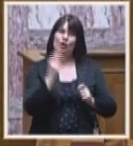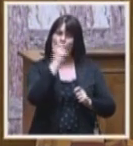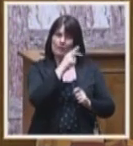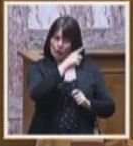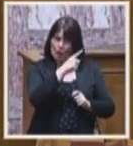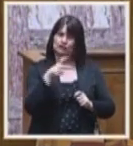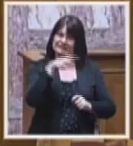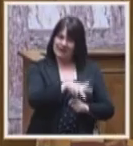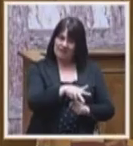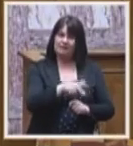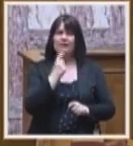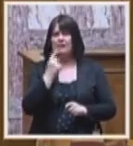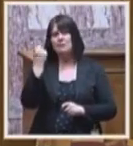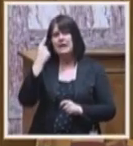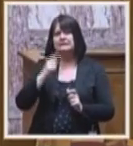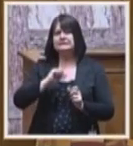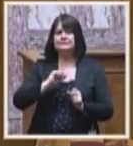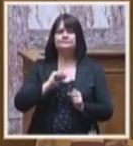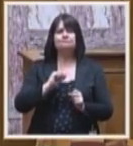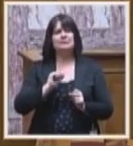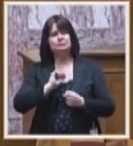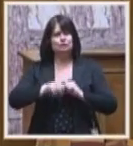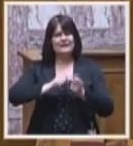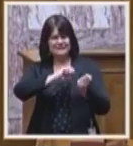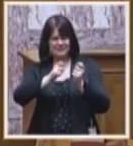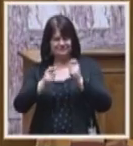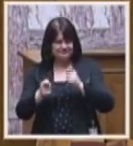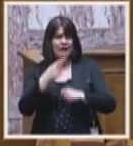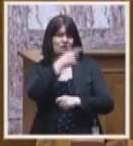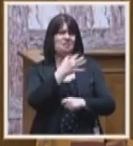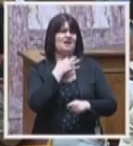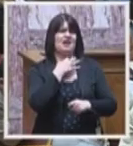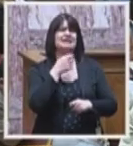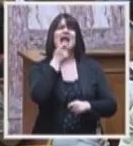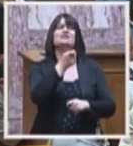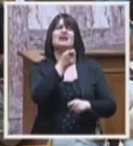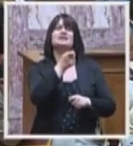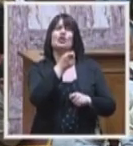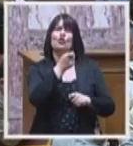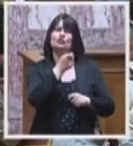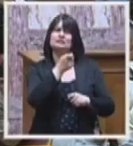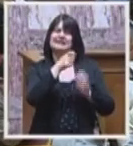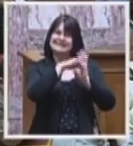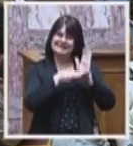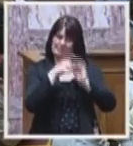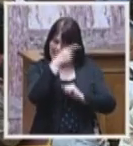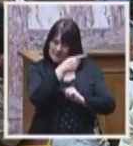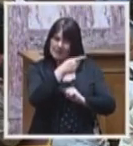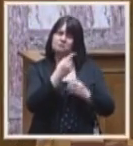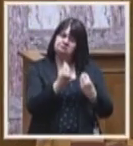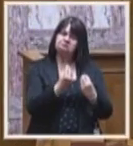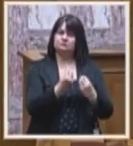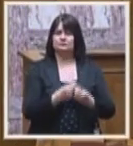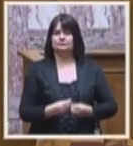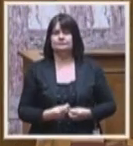αντίστοιχη με τη δική μας πέρσι, ώστε να μην χρειάζεται να κάνει άλλες αλλαγές, ιδιαίτερα στο ασφαλιστικό σύστημα αυτή τη στιγμή. Άρα λοιπόν